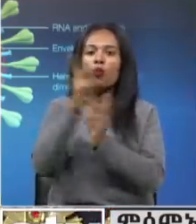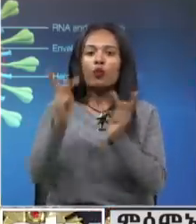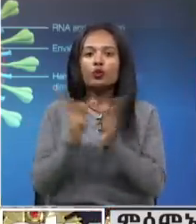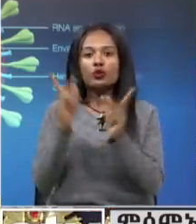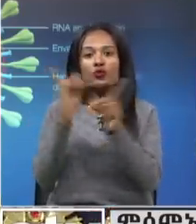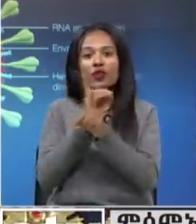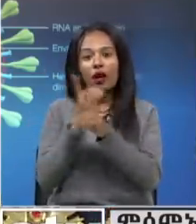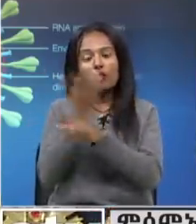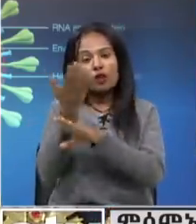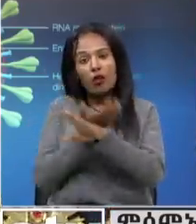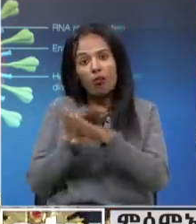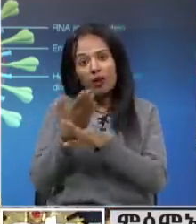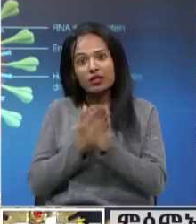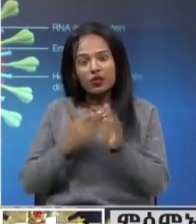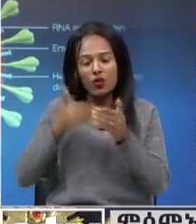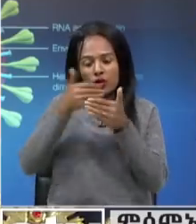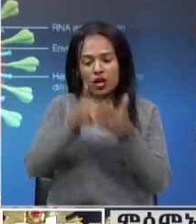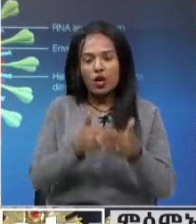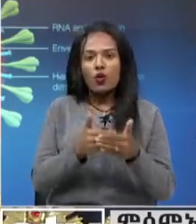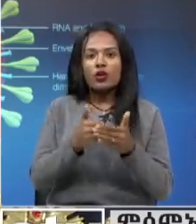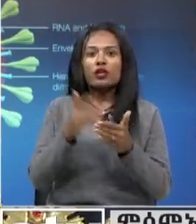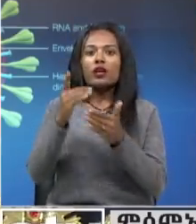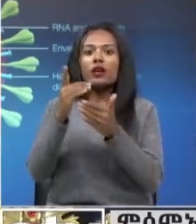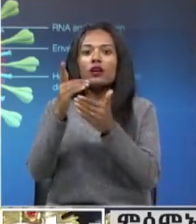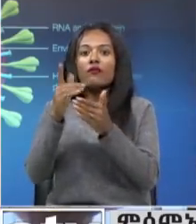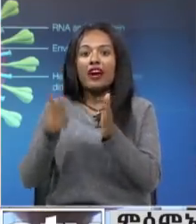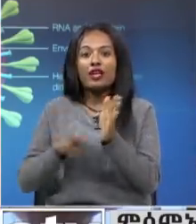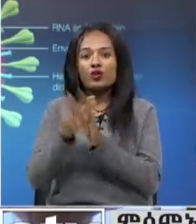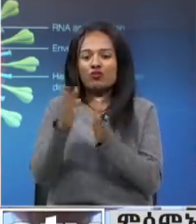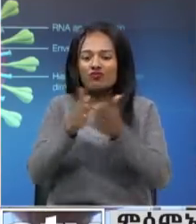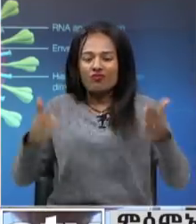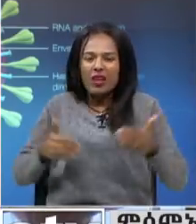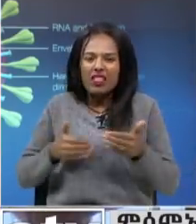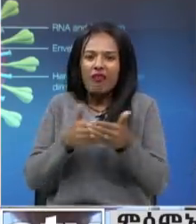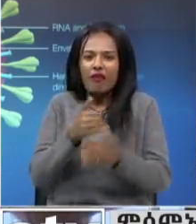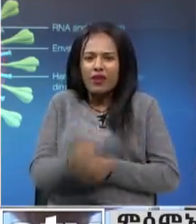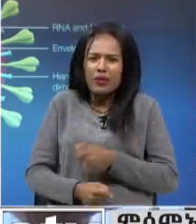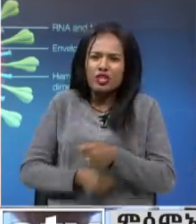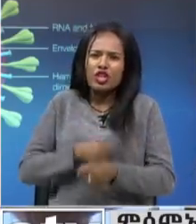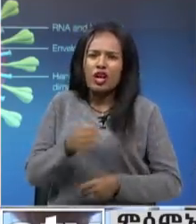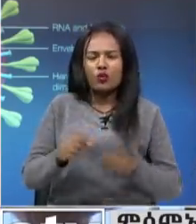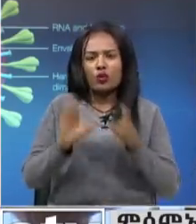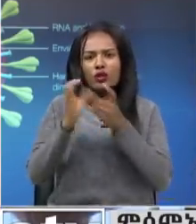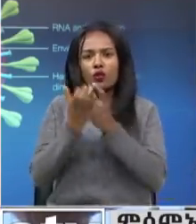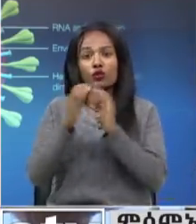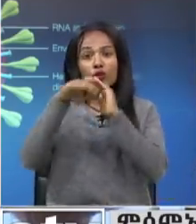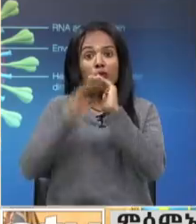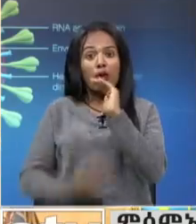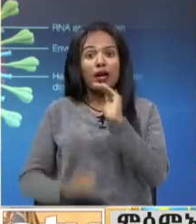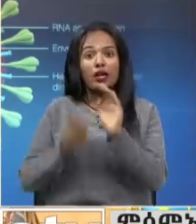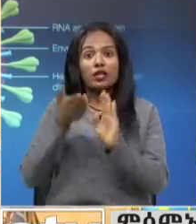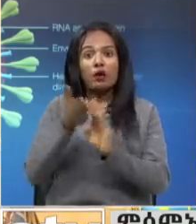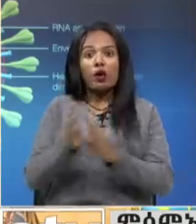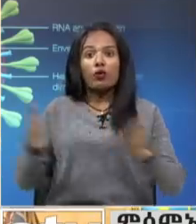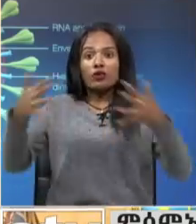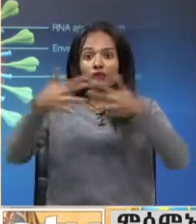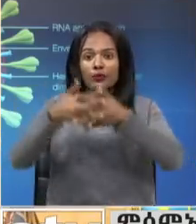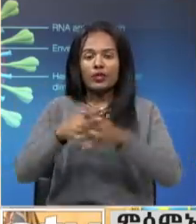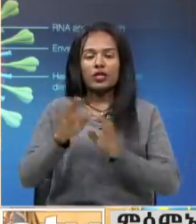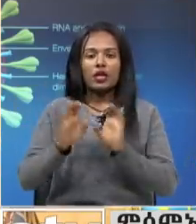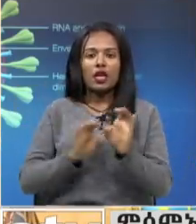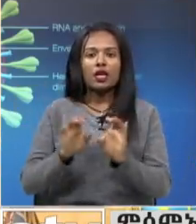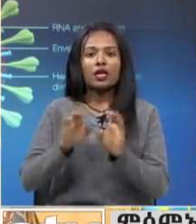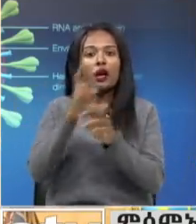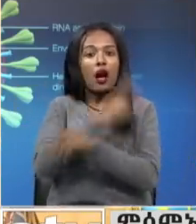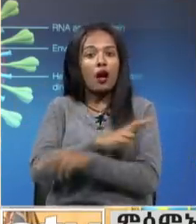ፈጣሪውን ከመማጸን ጎን ለጎን ለቫይረሱ መስፋፋት አመቺ የሆኑ የመተፋፈግና የመጨናነቅ ሁኔታዎችን በመቀነስ ረገድ ትብብር እንዲያደርግ